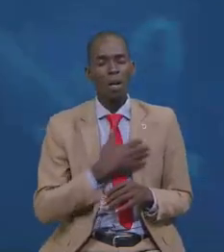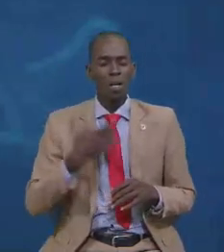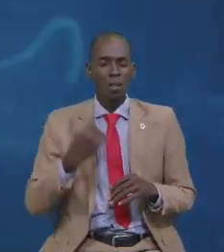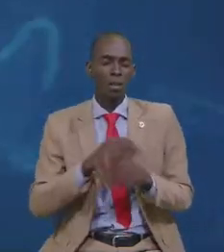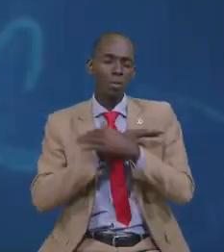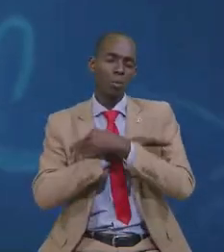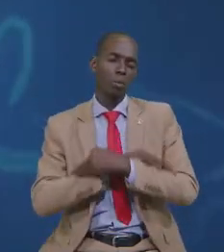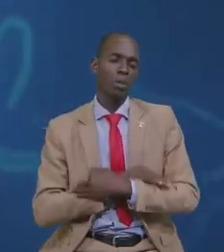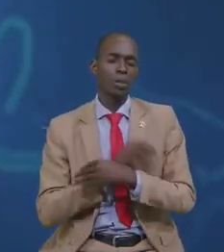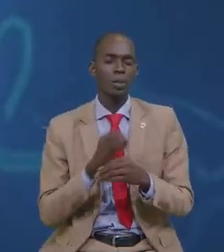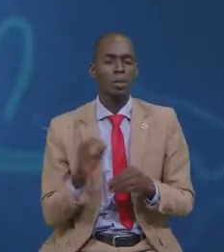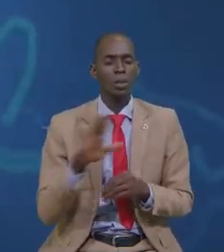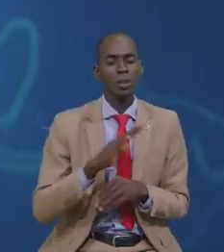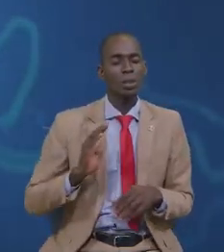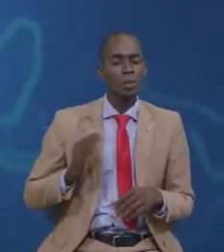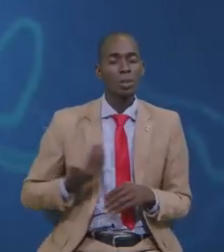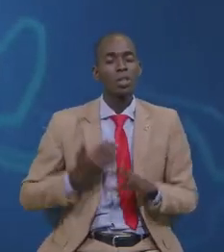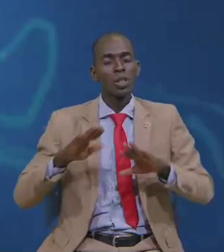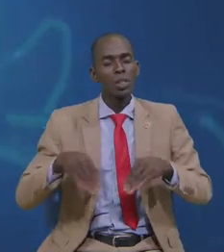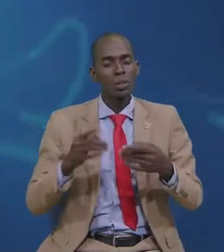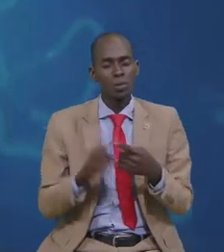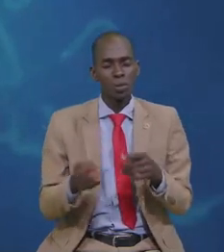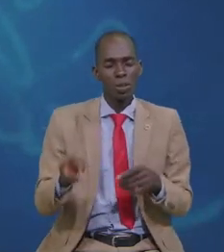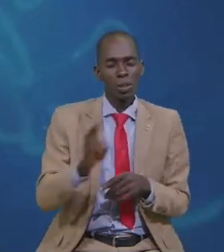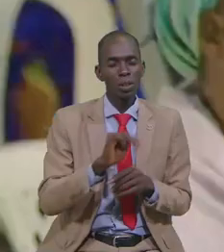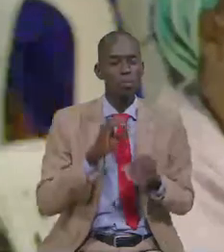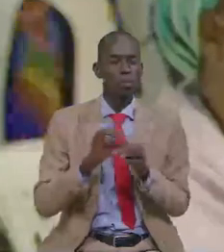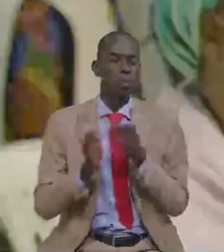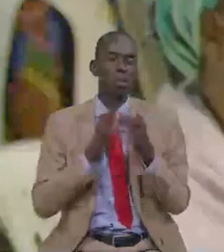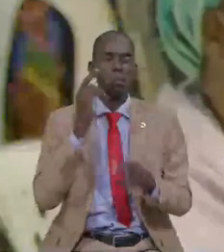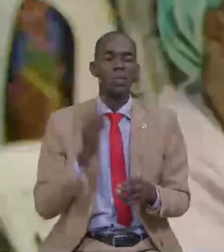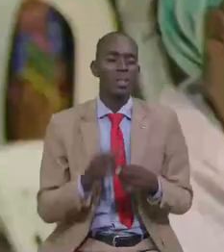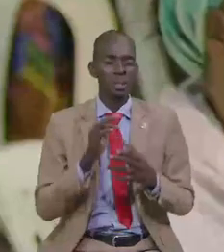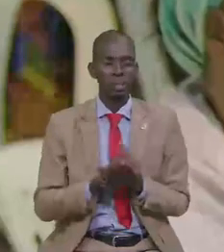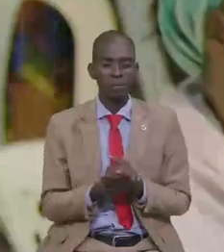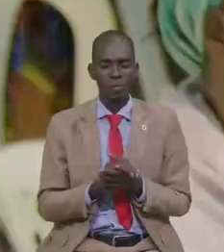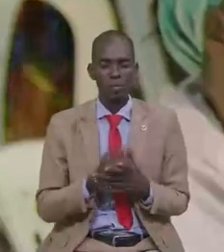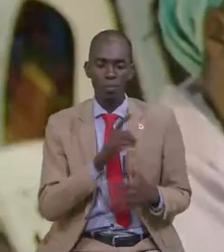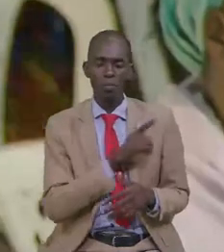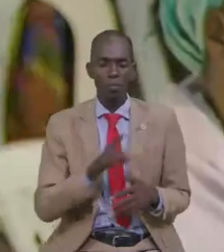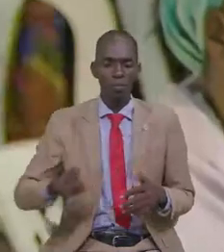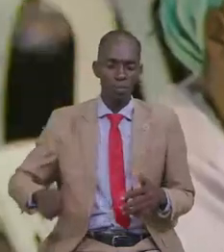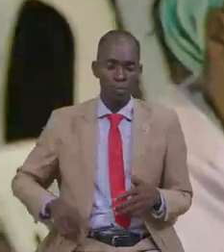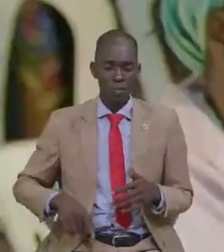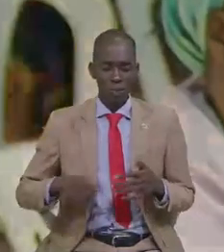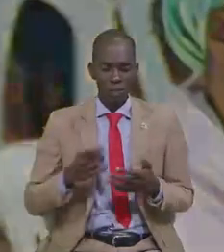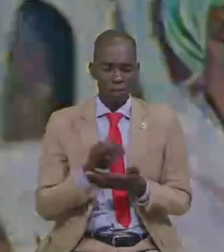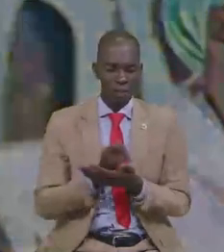cœur, le repos dans l'âme, accorde cela à tout le monde au nom de Jésus-Christ.